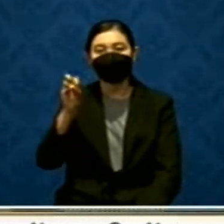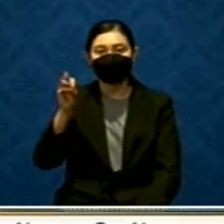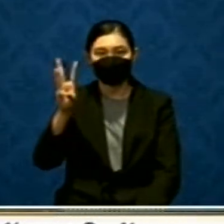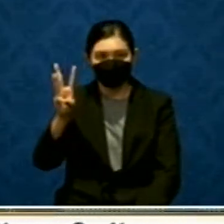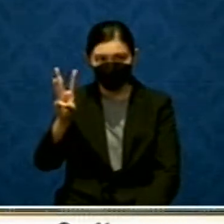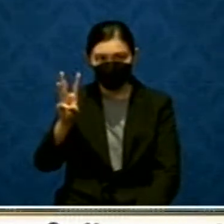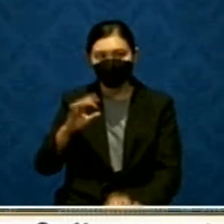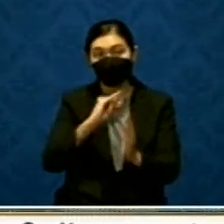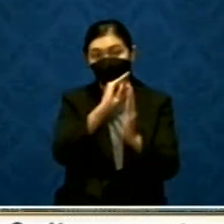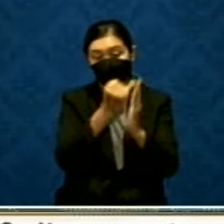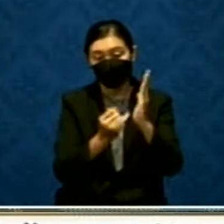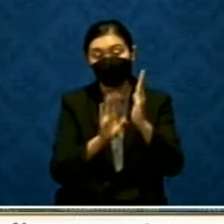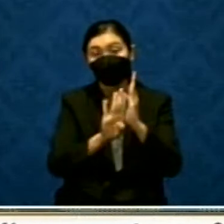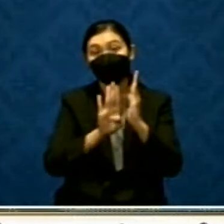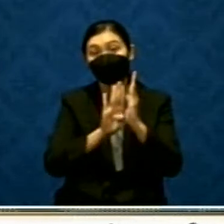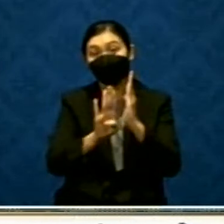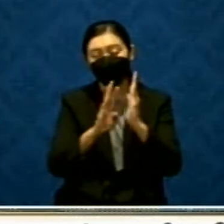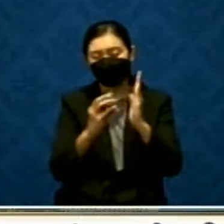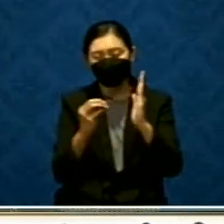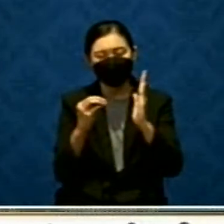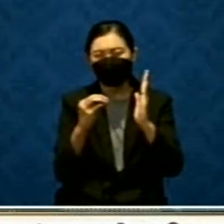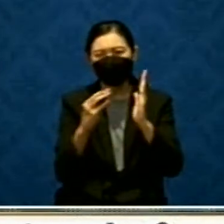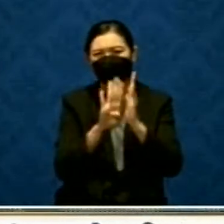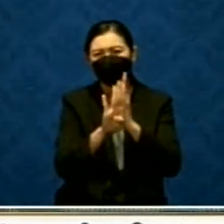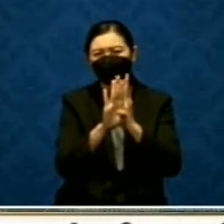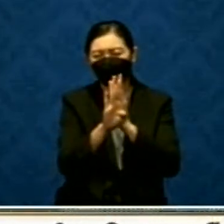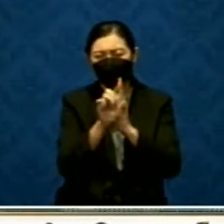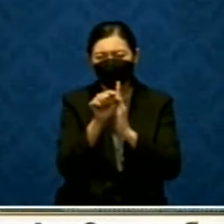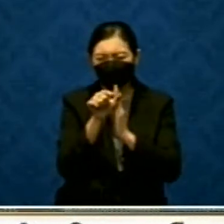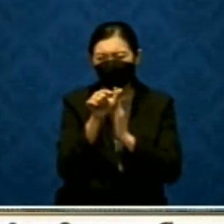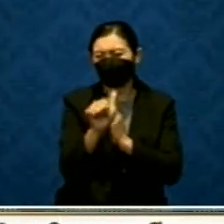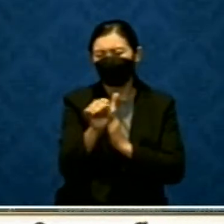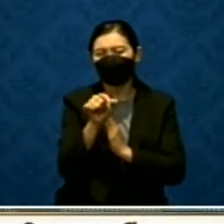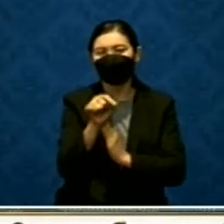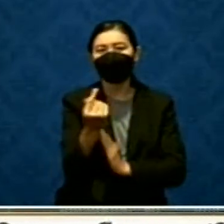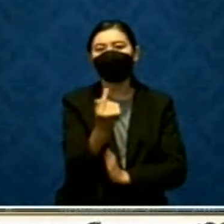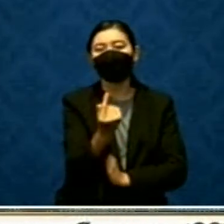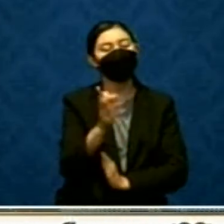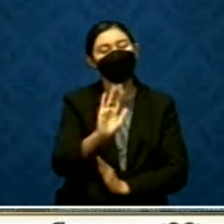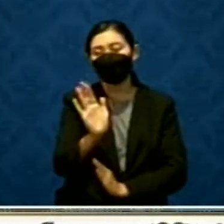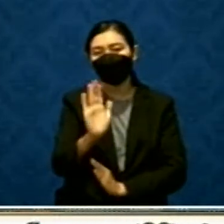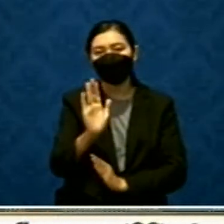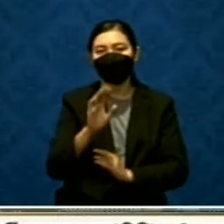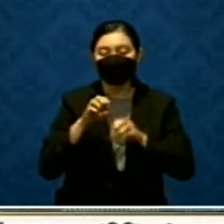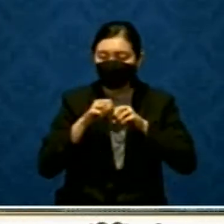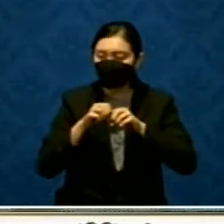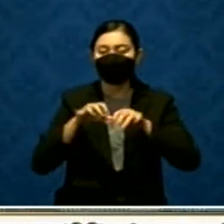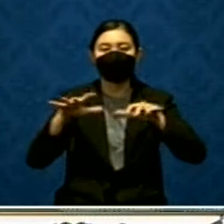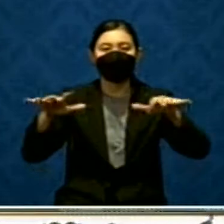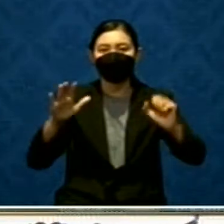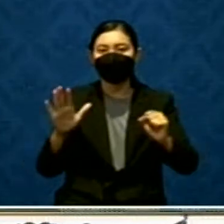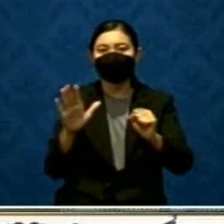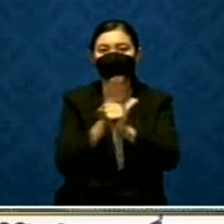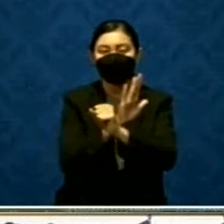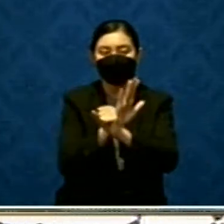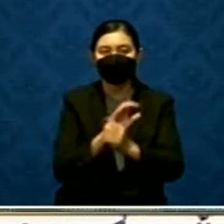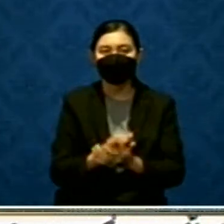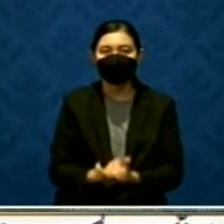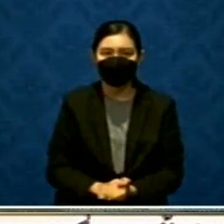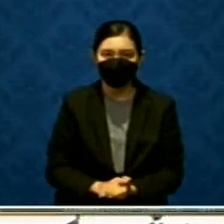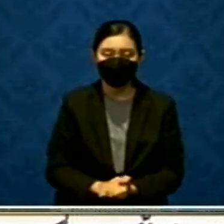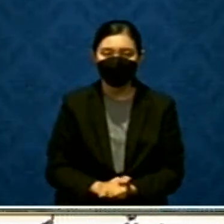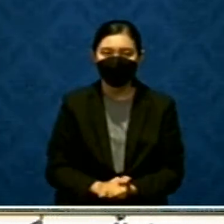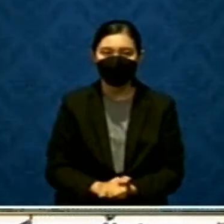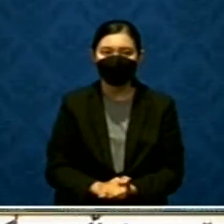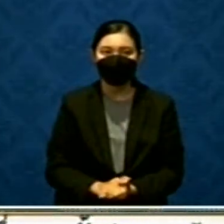ทั้งจังหวัดนะครับไม่ได้มีการกระจุกตัวอย่างที่ท่านสมาชิกได้นำข้อมูลเนี่ยนะครับมาอภิปรายในสภานะครับเพราะฉะนั้นเนี่ยจึงจะเห็น